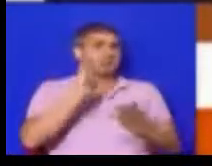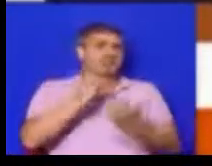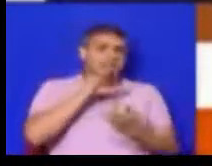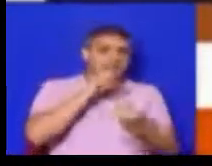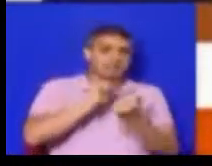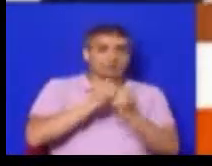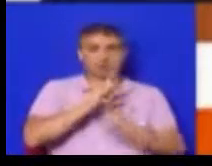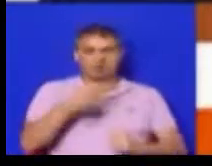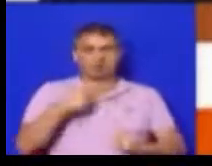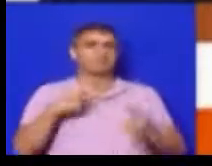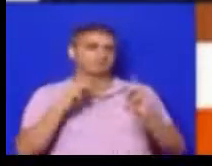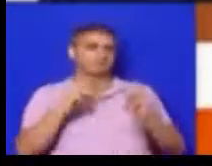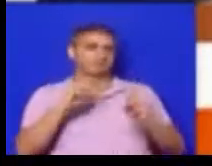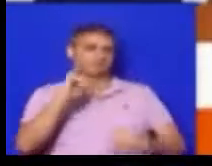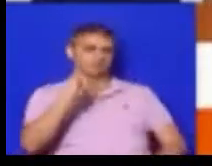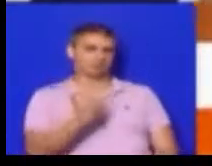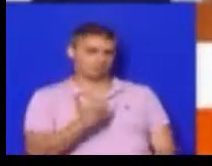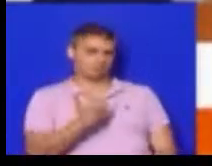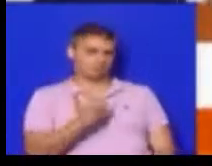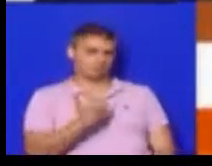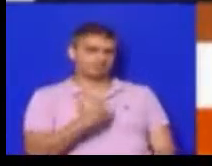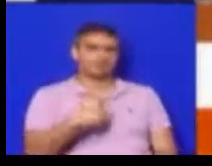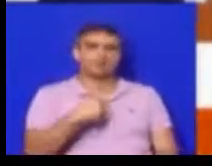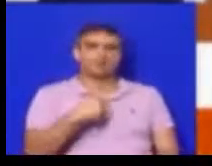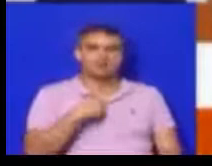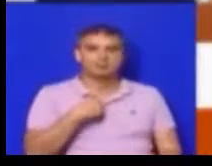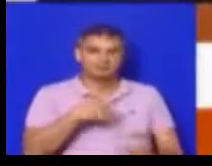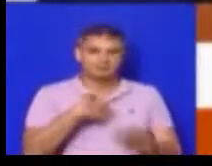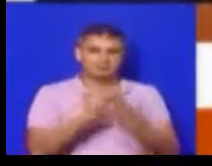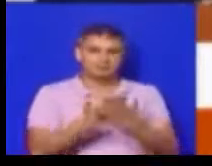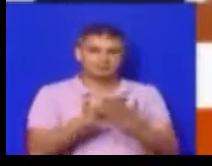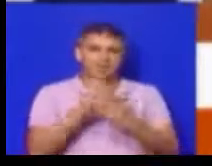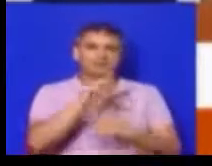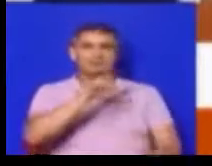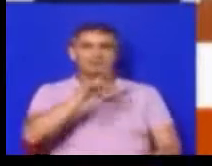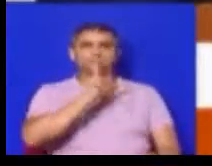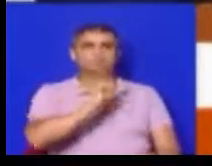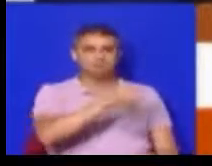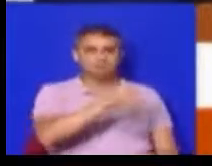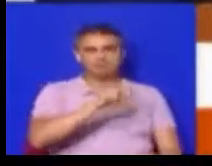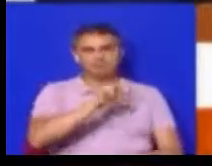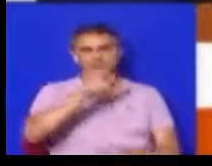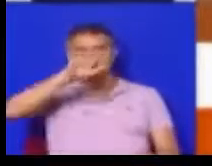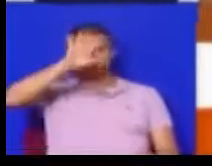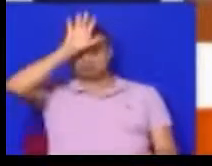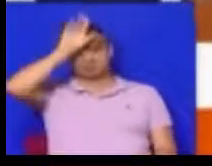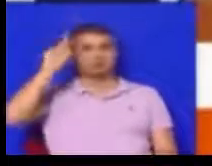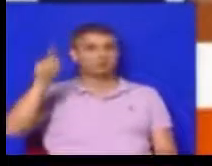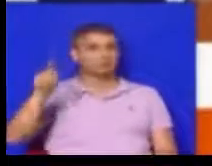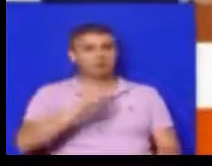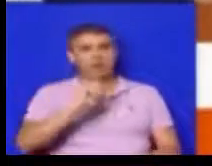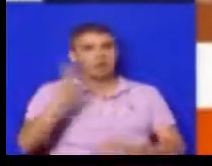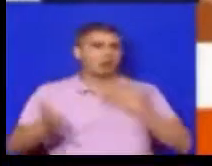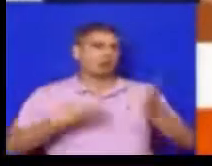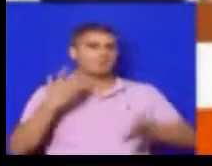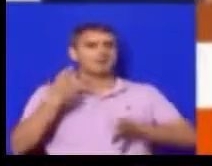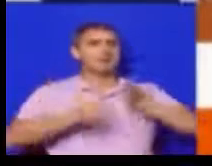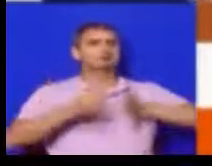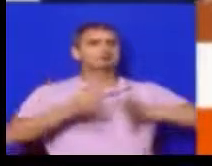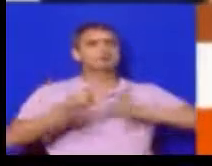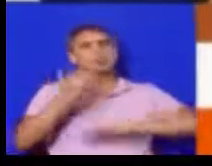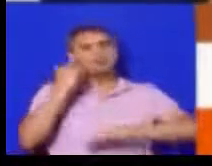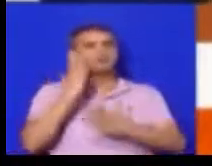מקווה שכן. אני בכלל מציע, גם בנושא הסורי וגם בנושא האיראני, לא למהר לשפוט לפני